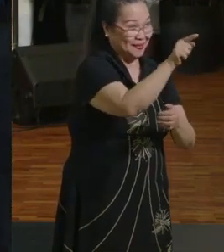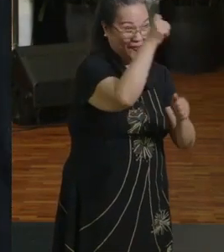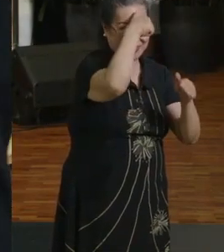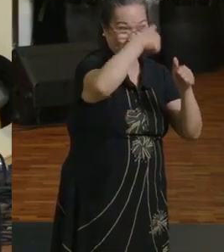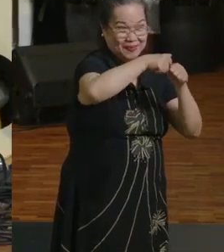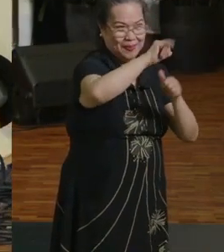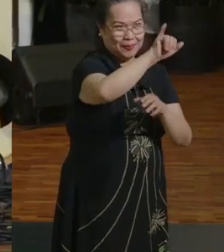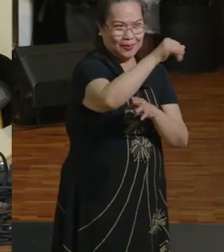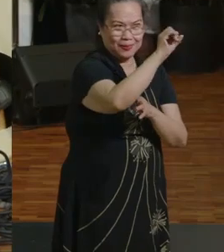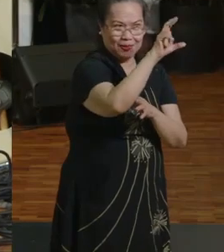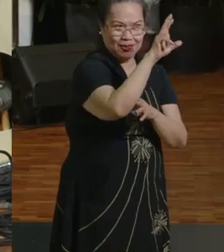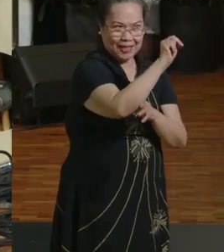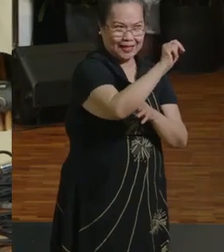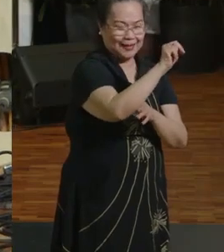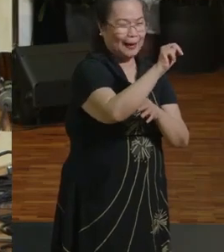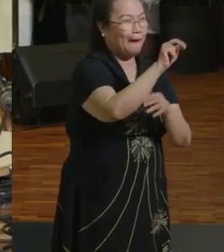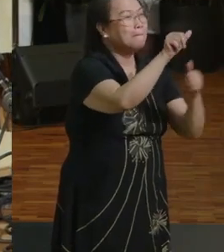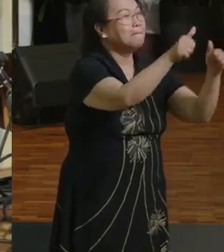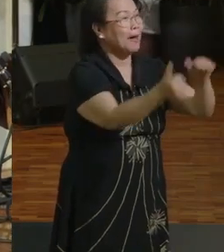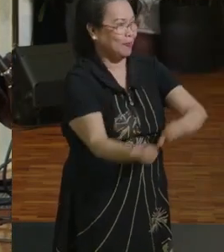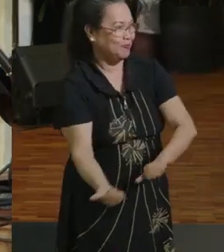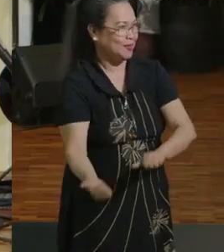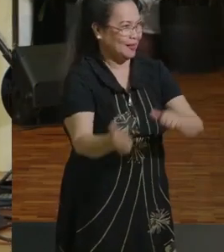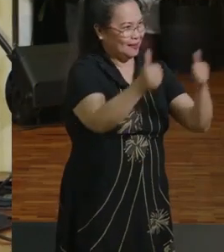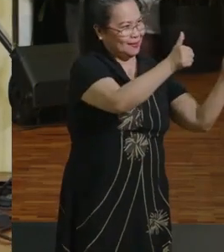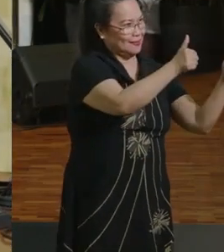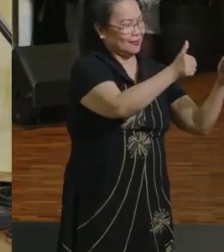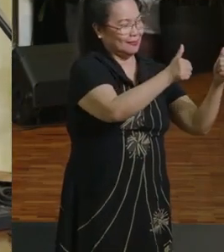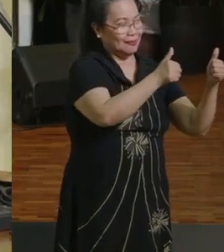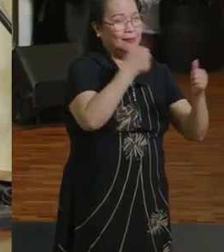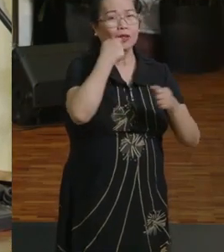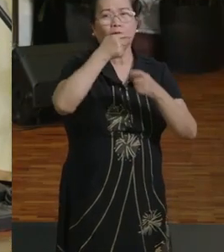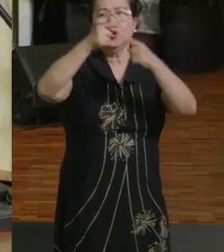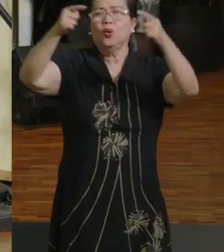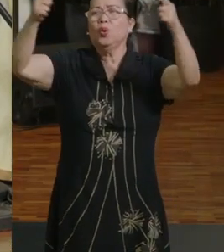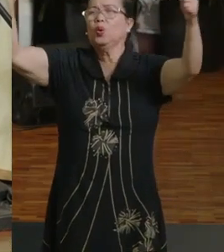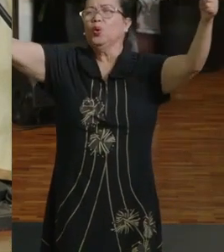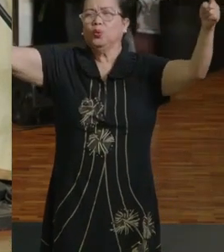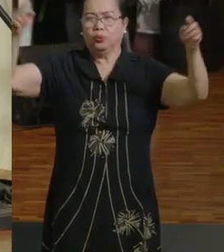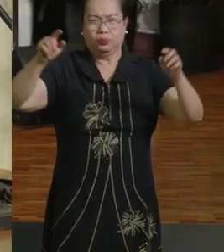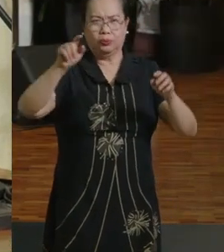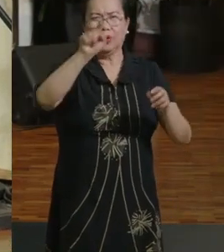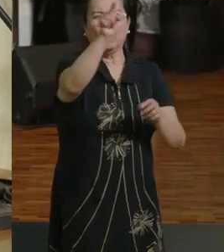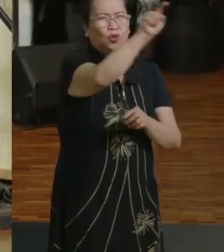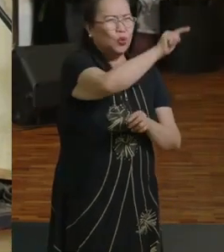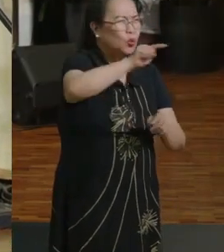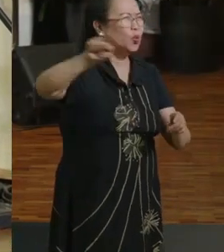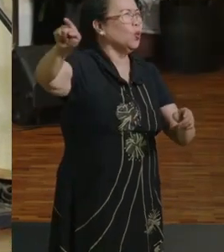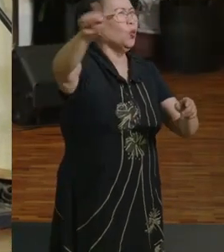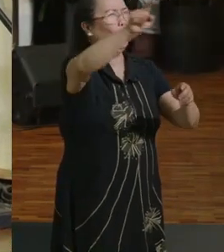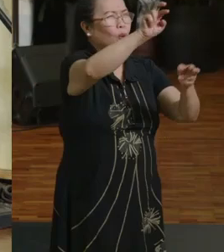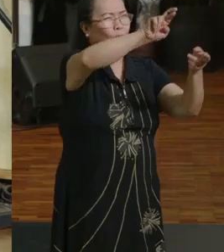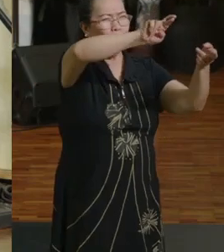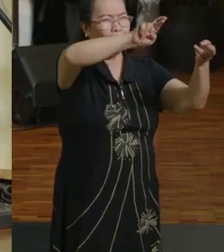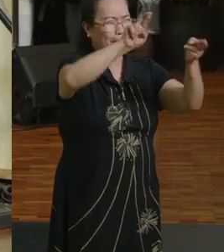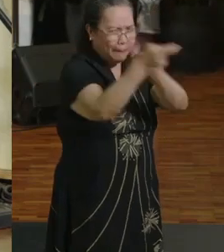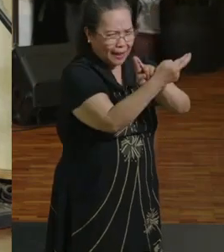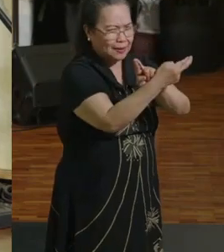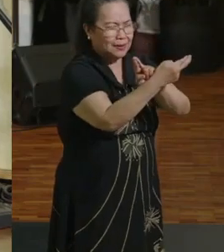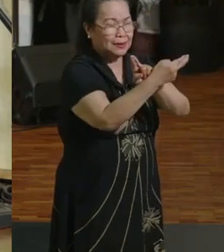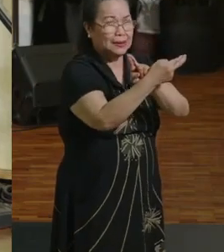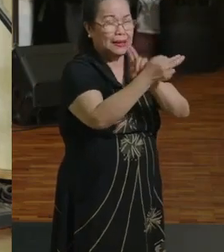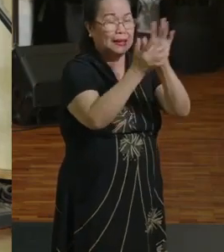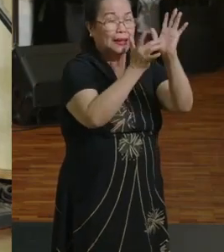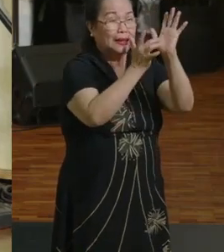Baptist ay nag-appear, ang kanyang isinisigaw, repent, for the kingdom of God is at hand. Malapit